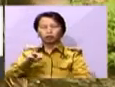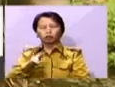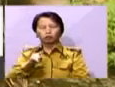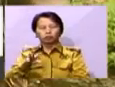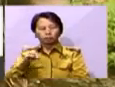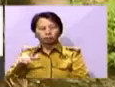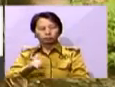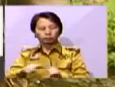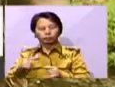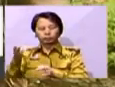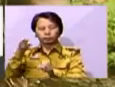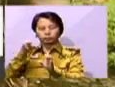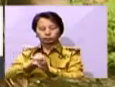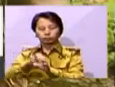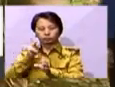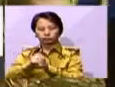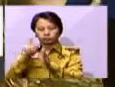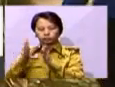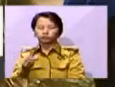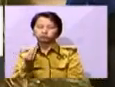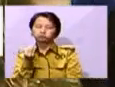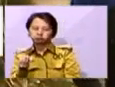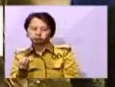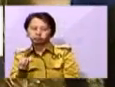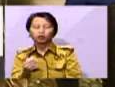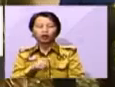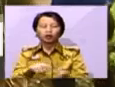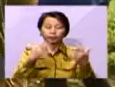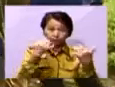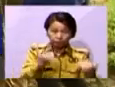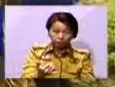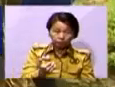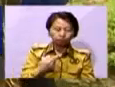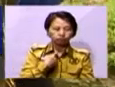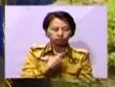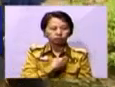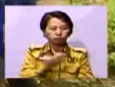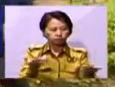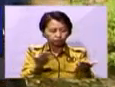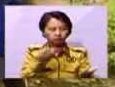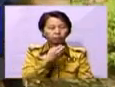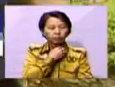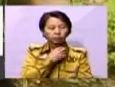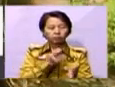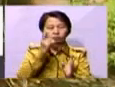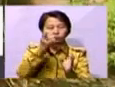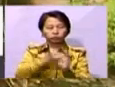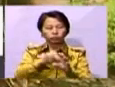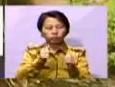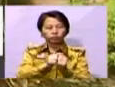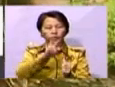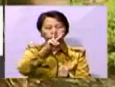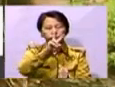kuantiti peserta yang sedikit. Tapi kali ini kita anggap kita